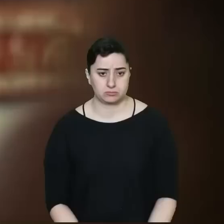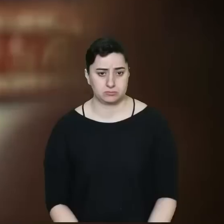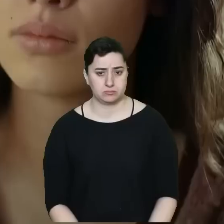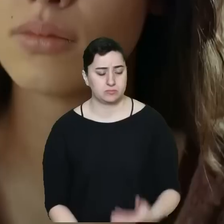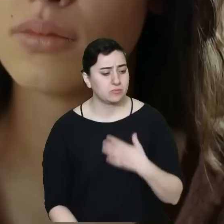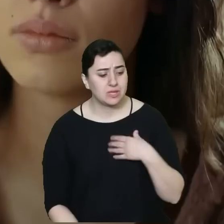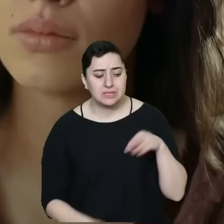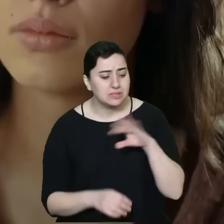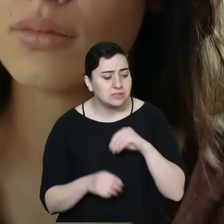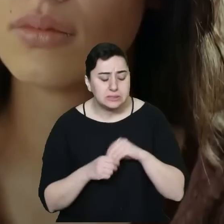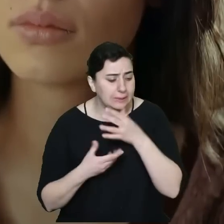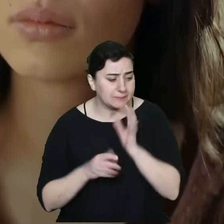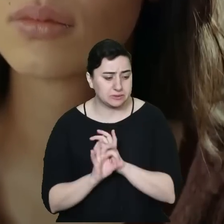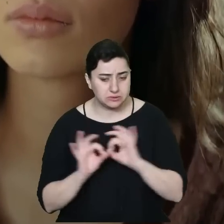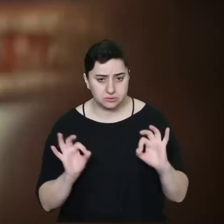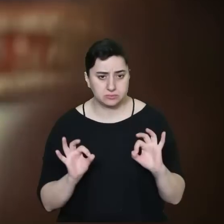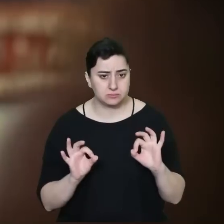ben hiçbir şey bilmiyorum.